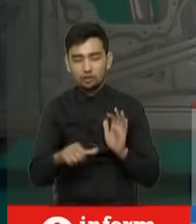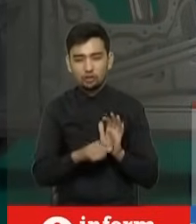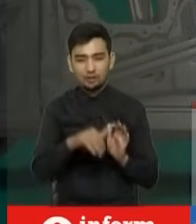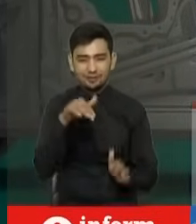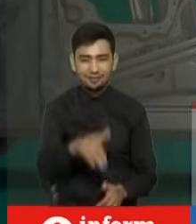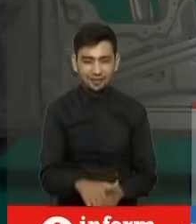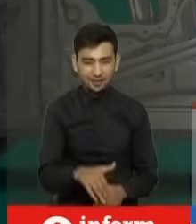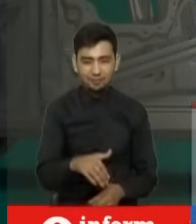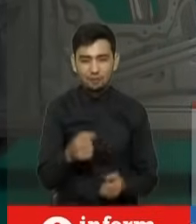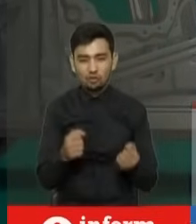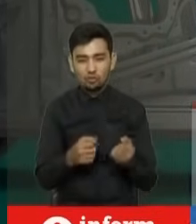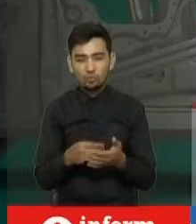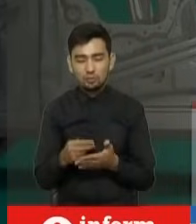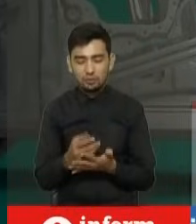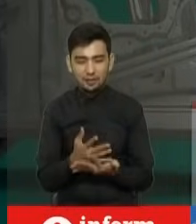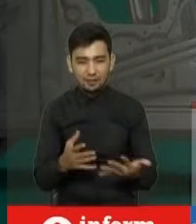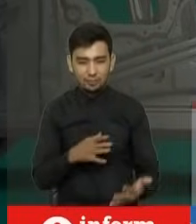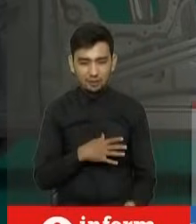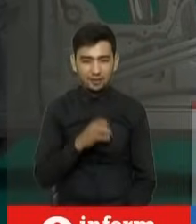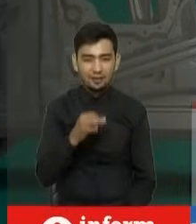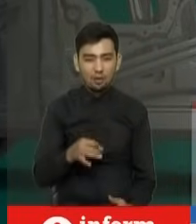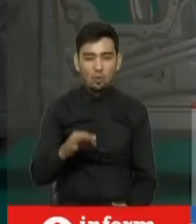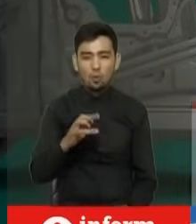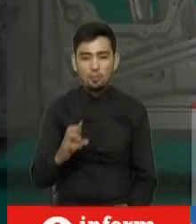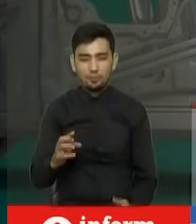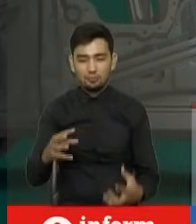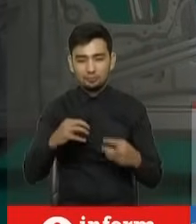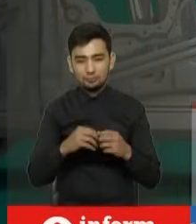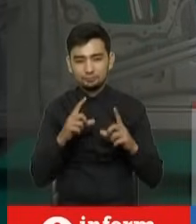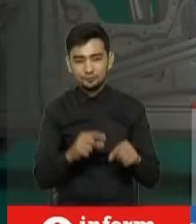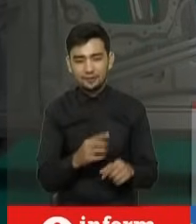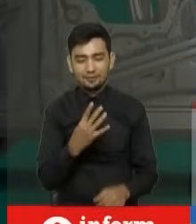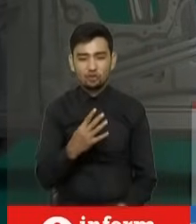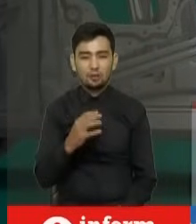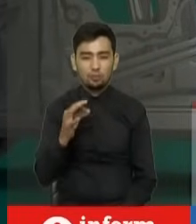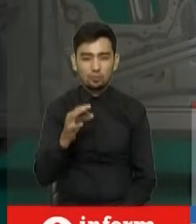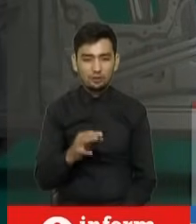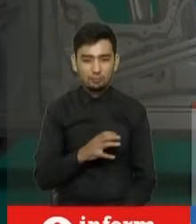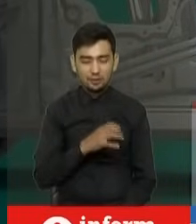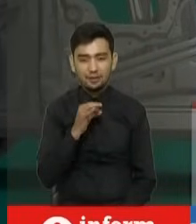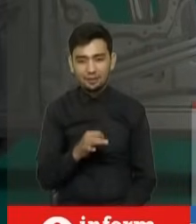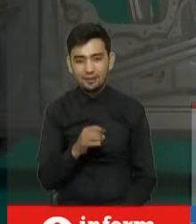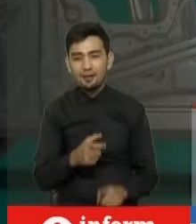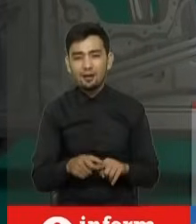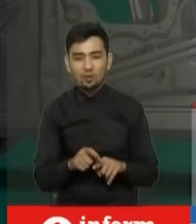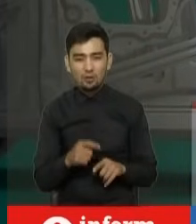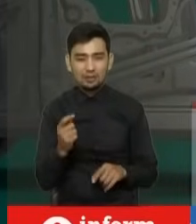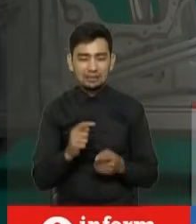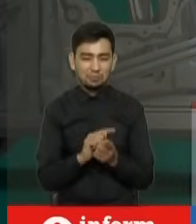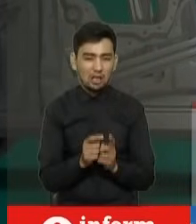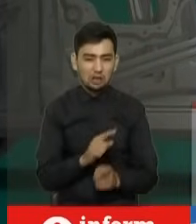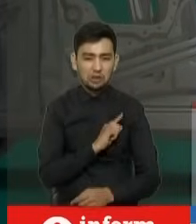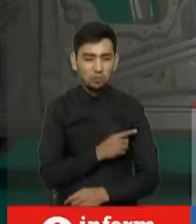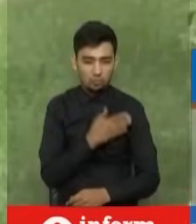тысяч единиц транспорта. Таким образом, объем выпуска снизился более чем на 4%. Это незначительное изменение,